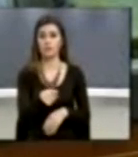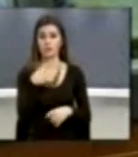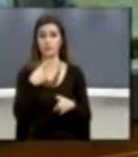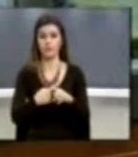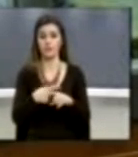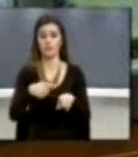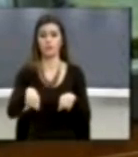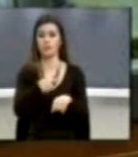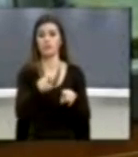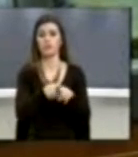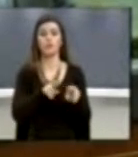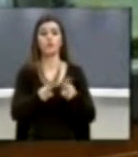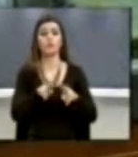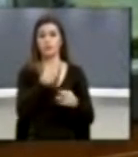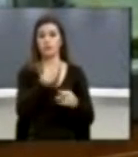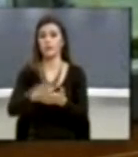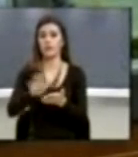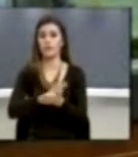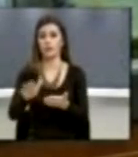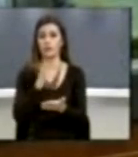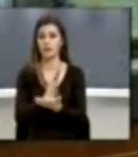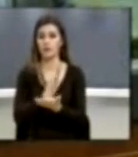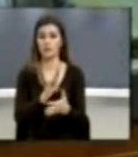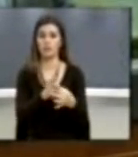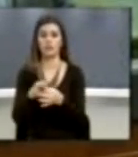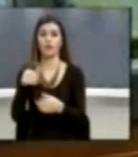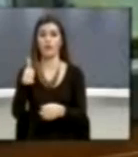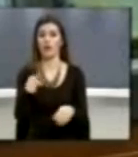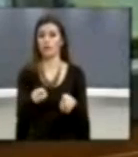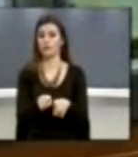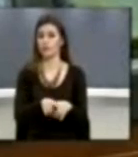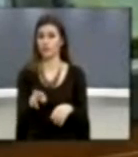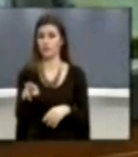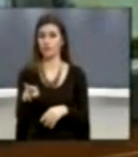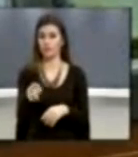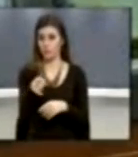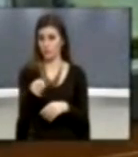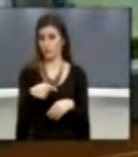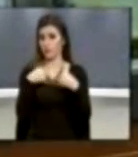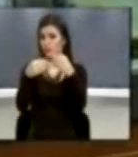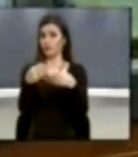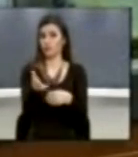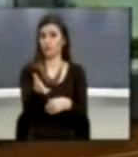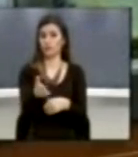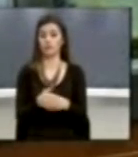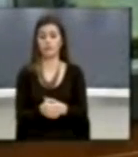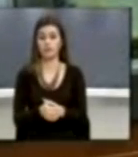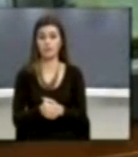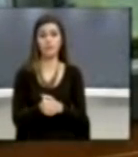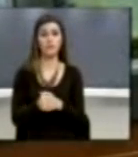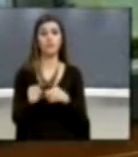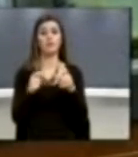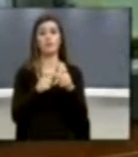Amnestia nga prokuroria ty duke adhon prej si e ullë në prajën e thashit. Kjo është e vërteta, që to po e thëmëne. Sami Hamiti është dëshmu